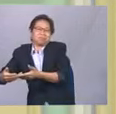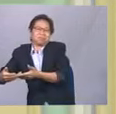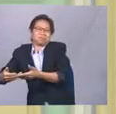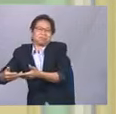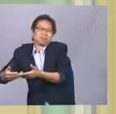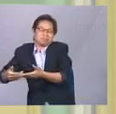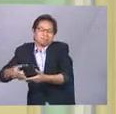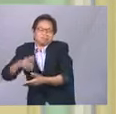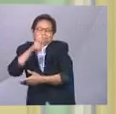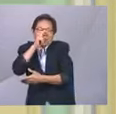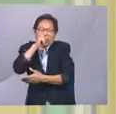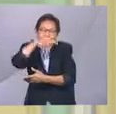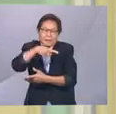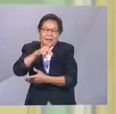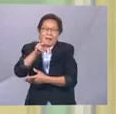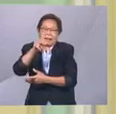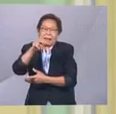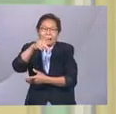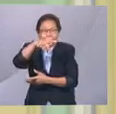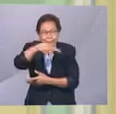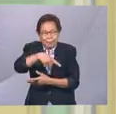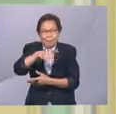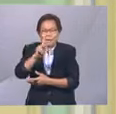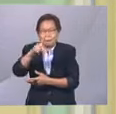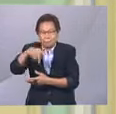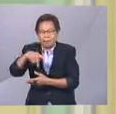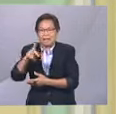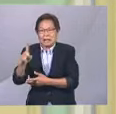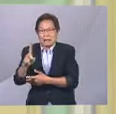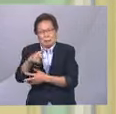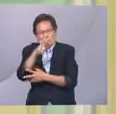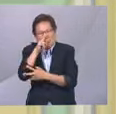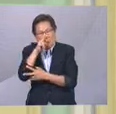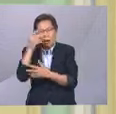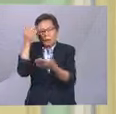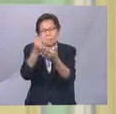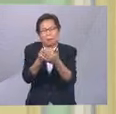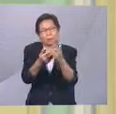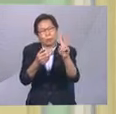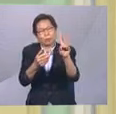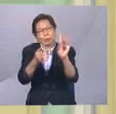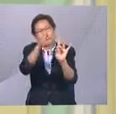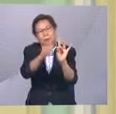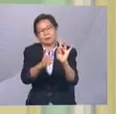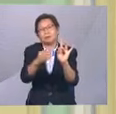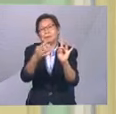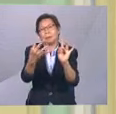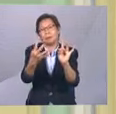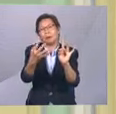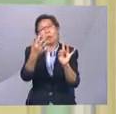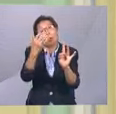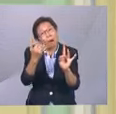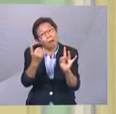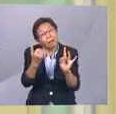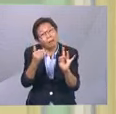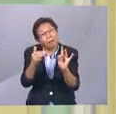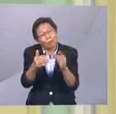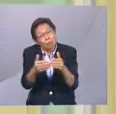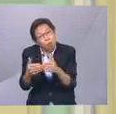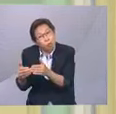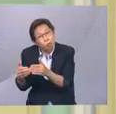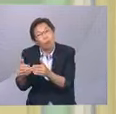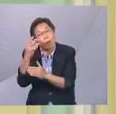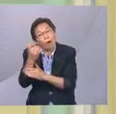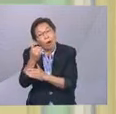Hai Kaulah diperketat kali ini sehingga 28april 2020 karena peningkatan Keys